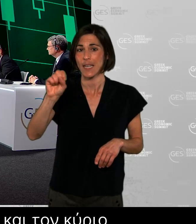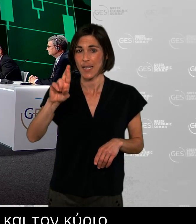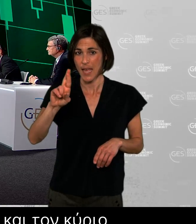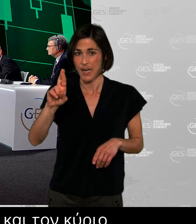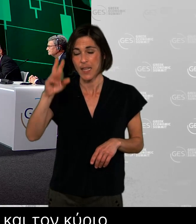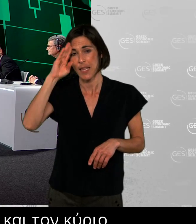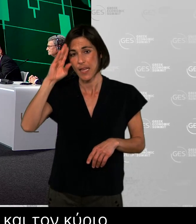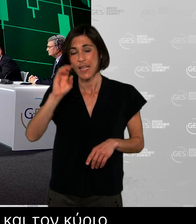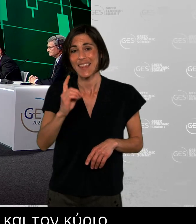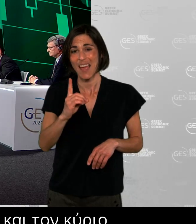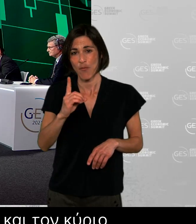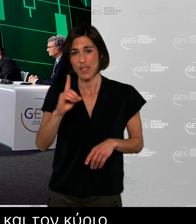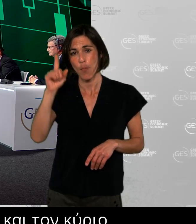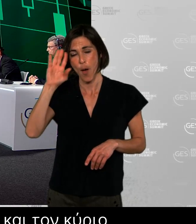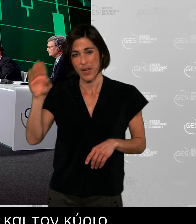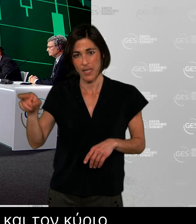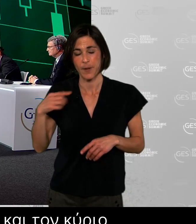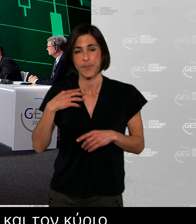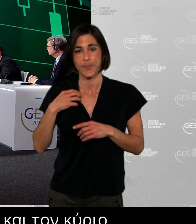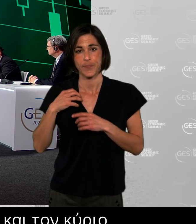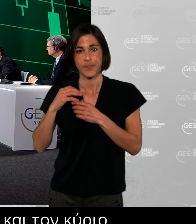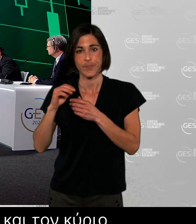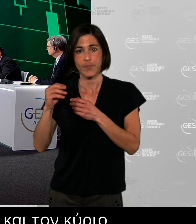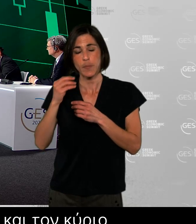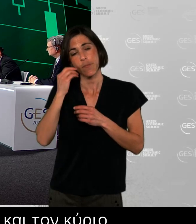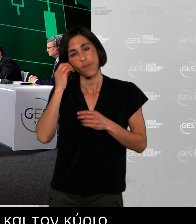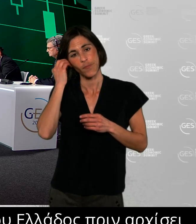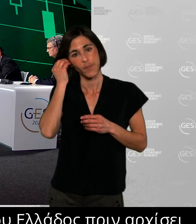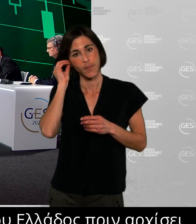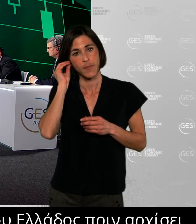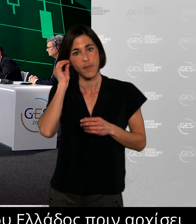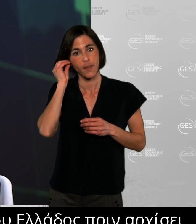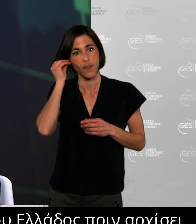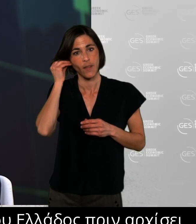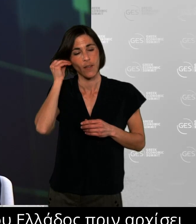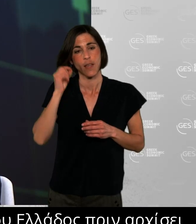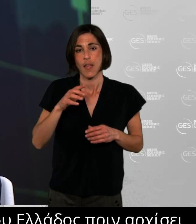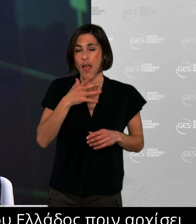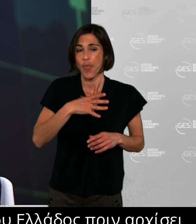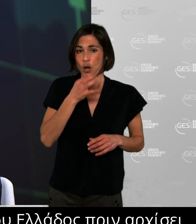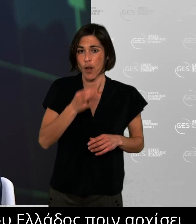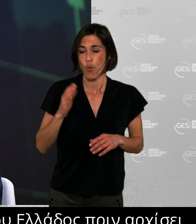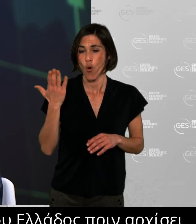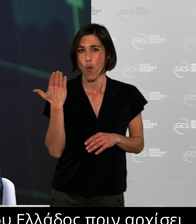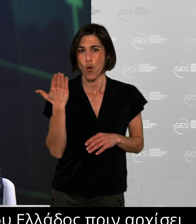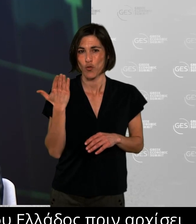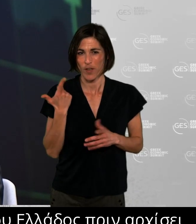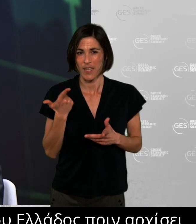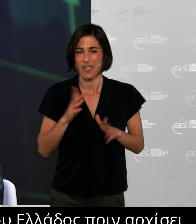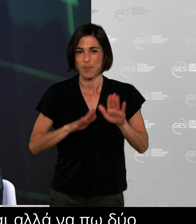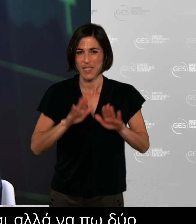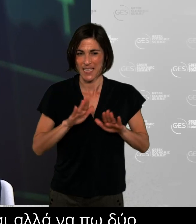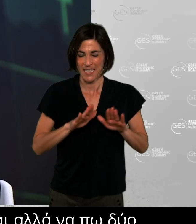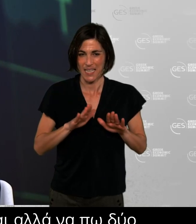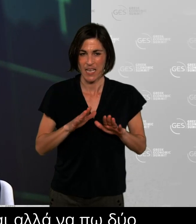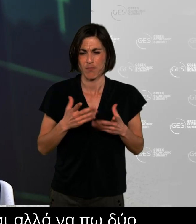Πριν αρχίσω τις ερωτήσεις, να κάνω μόνο δύο στατιστικές να πω. Υπάρχουν άπειρες, αλλά να πω δύο πρόσφατες. Η Eurostat πρόσφατα δημοσιοποίησε τα στοιχεία της για τις